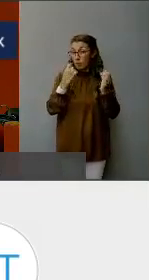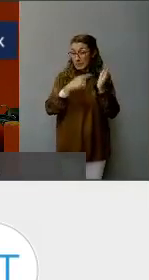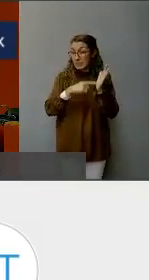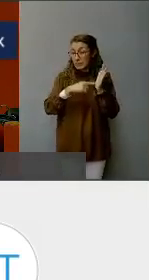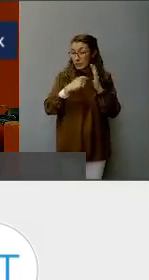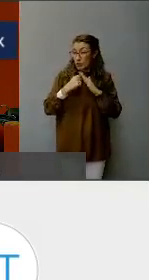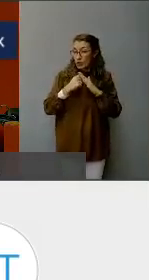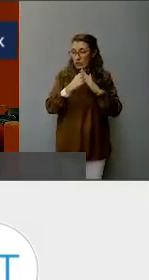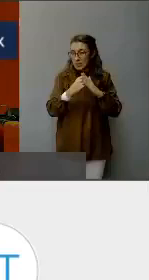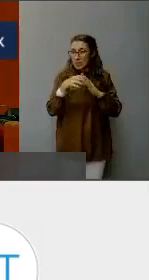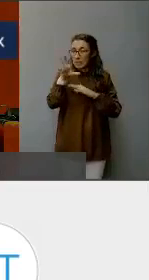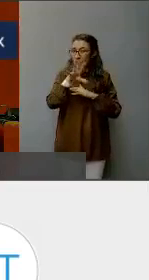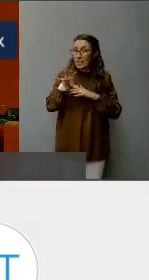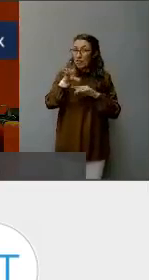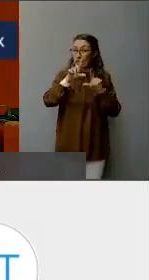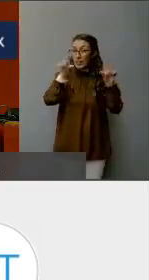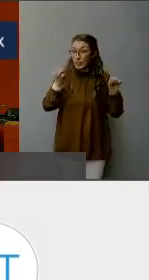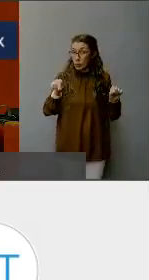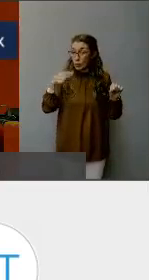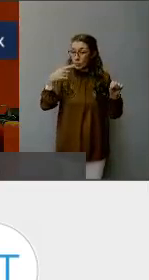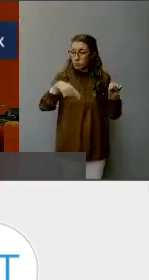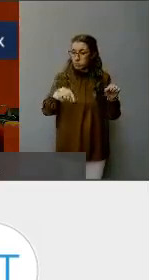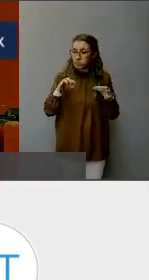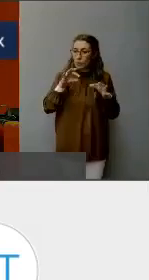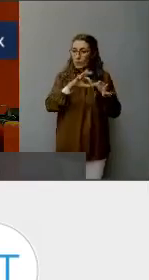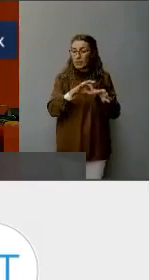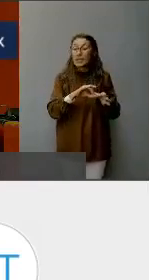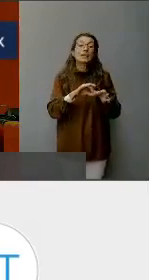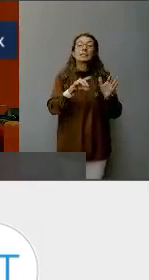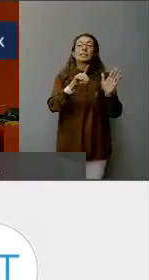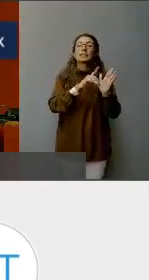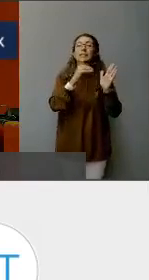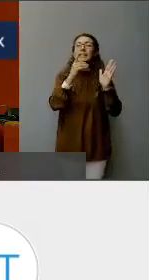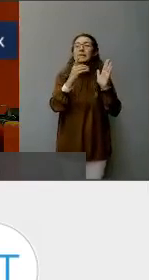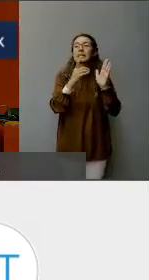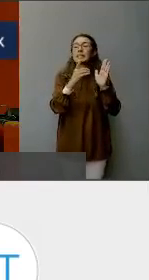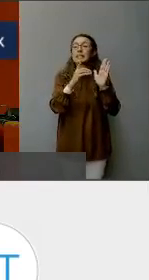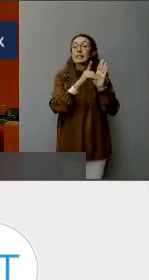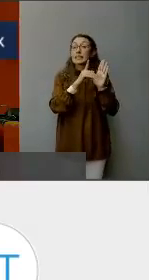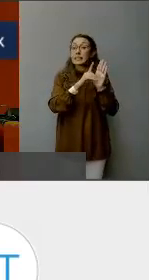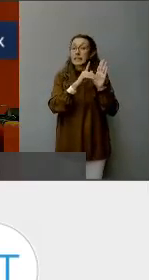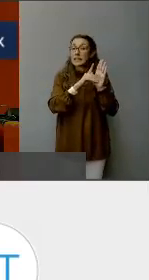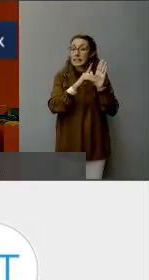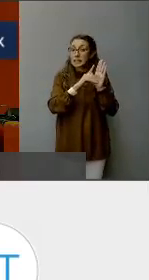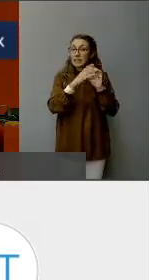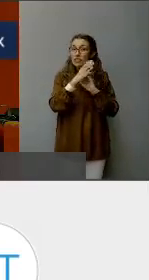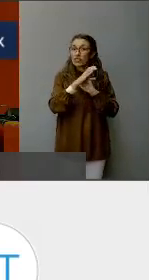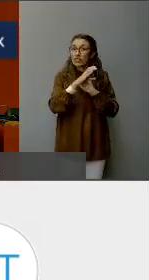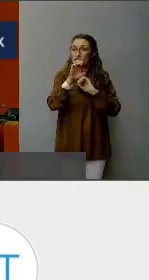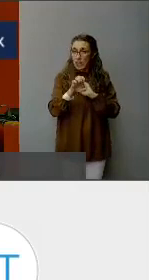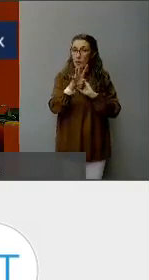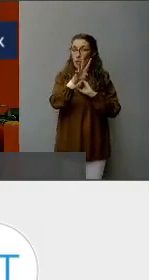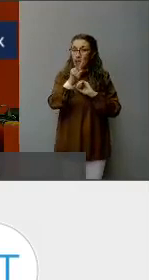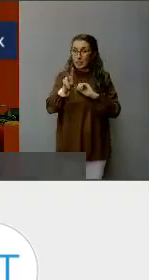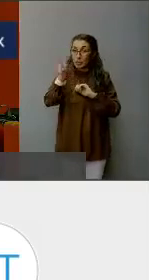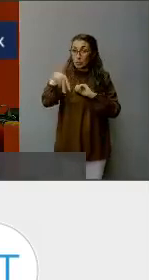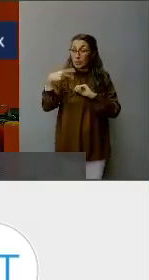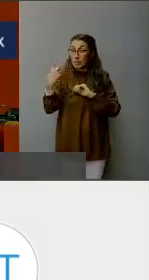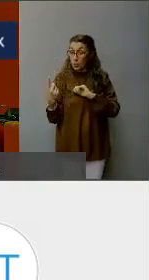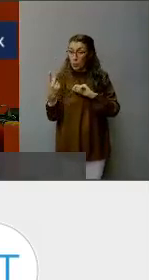eccetera questo ovviamente riprende la direttiva c è la 42 del 2001 ma nella fattispecie noi